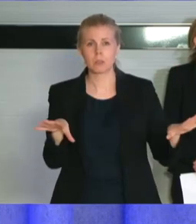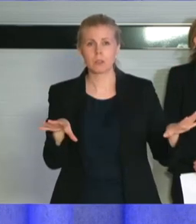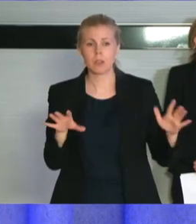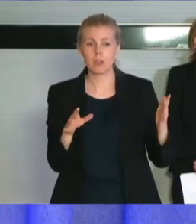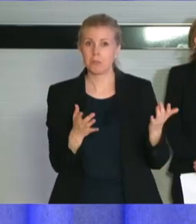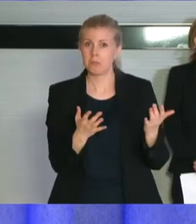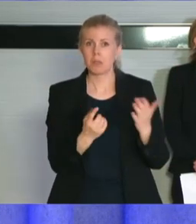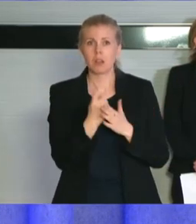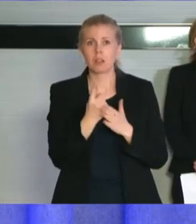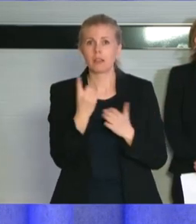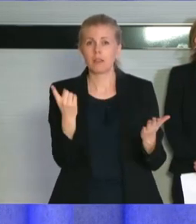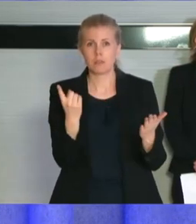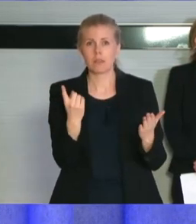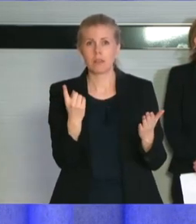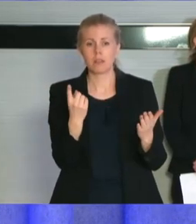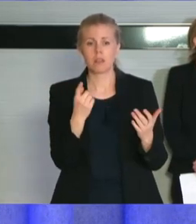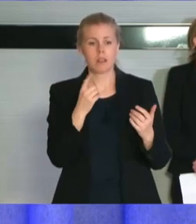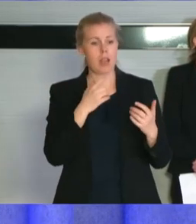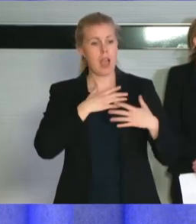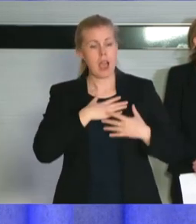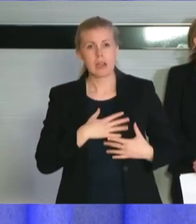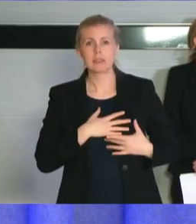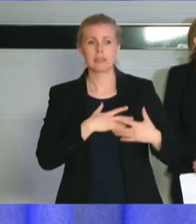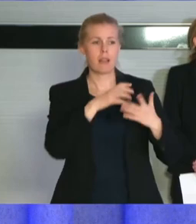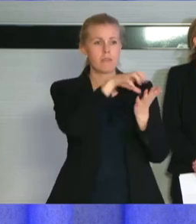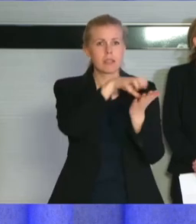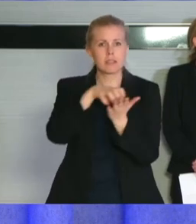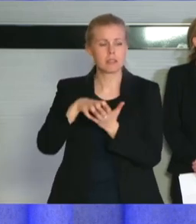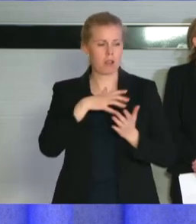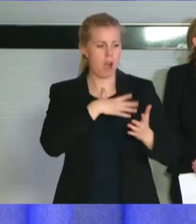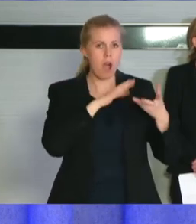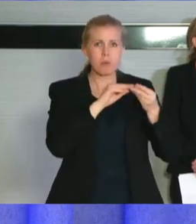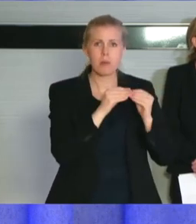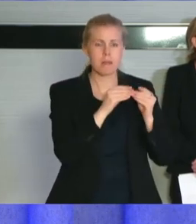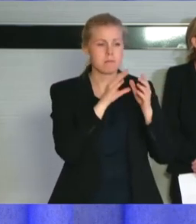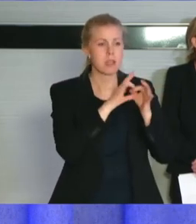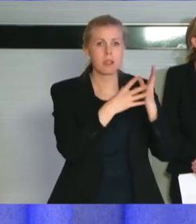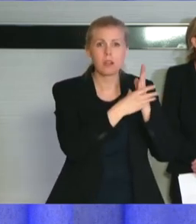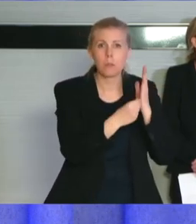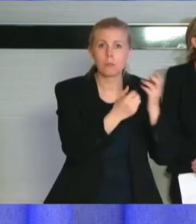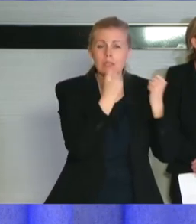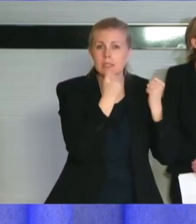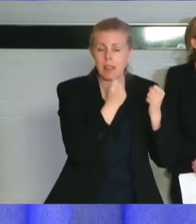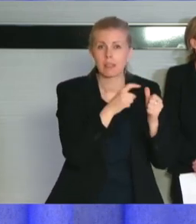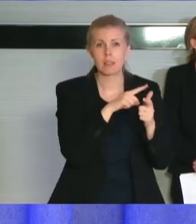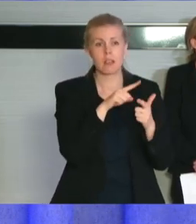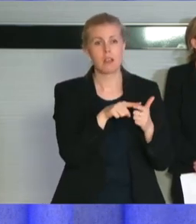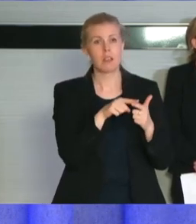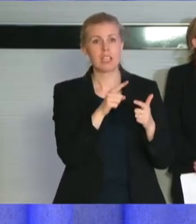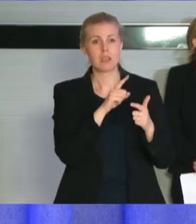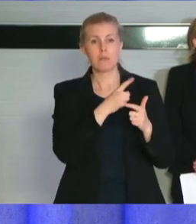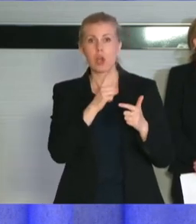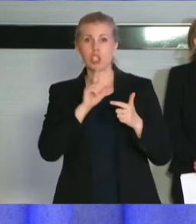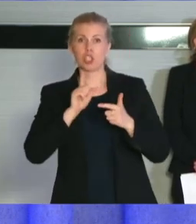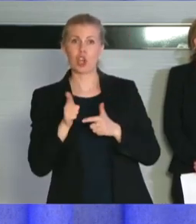Alternativet er altså at vi har et helsevesen som vil få problemer med kapasitet, ikke bare for de som er